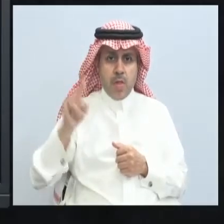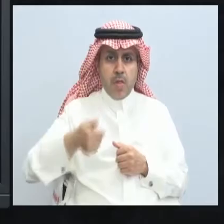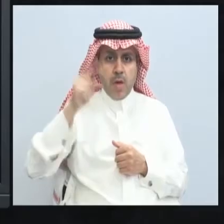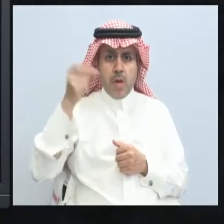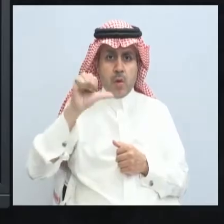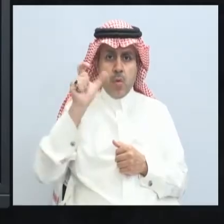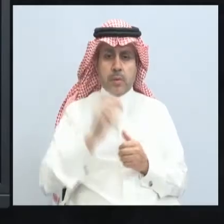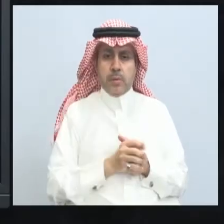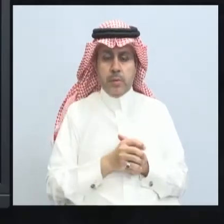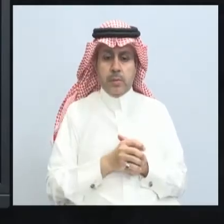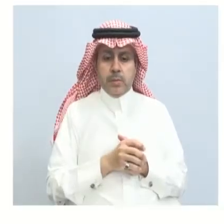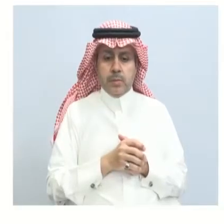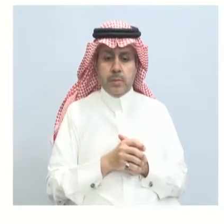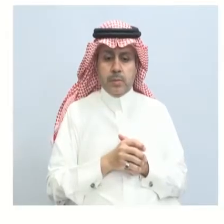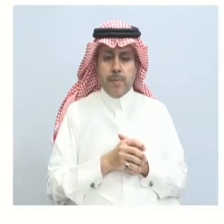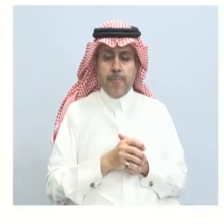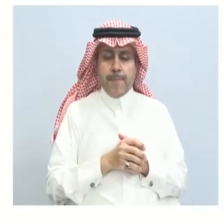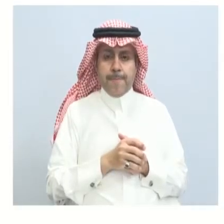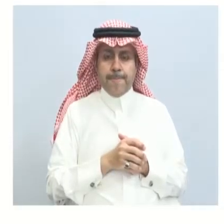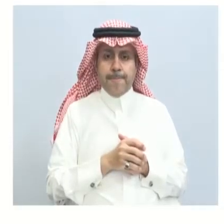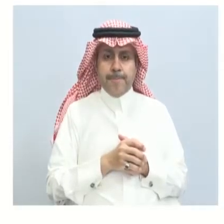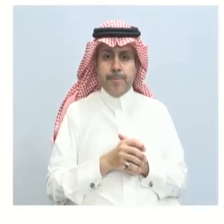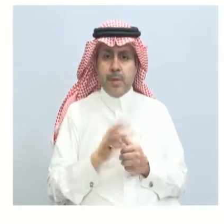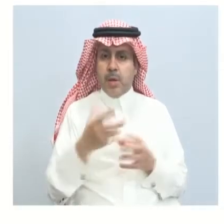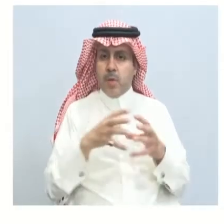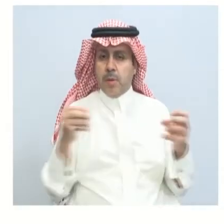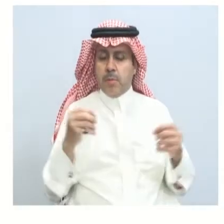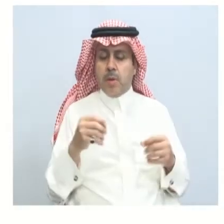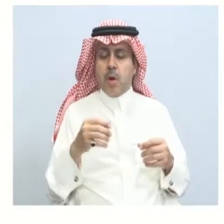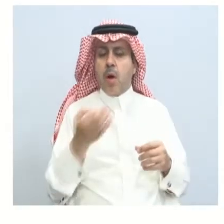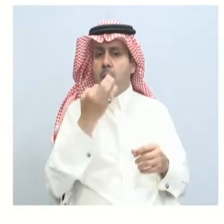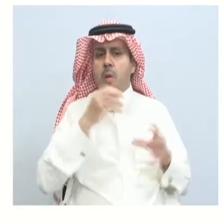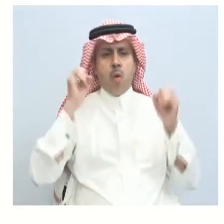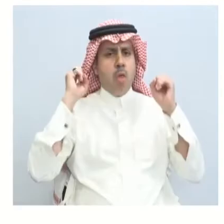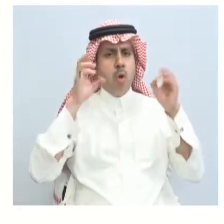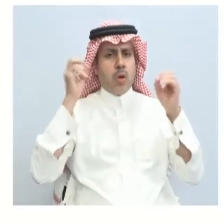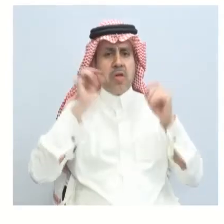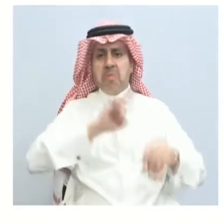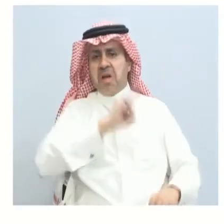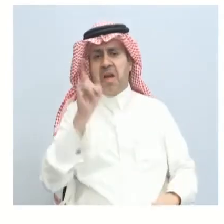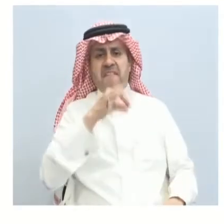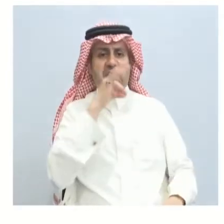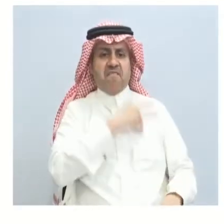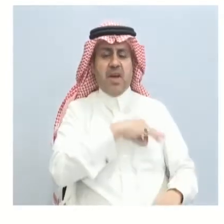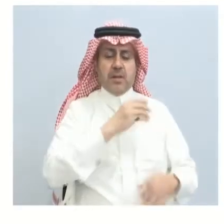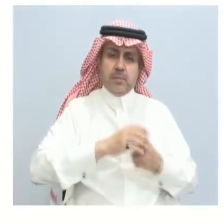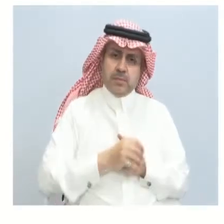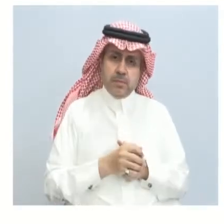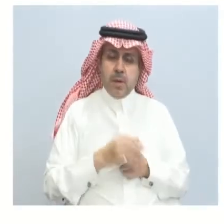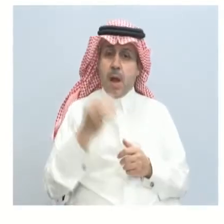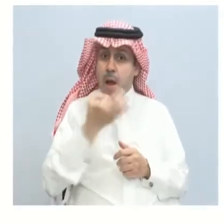الثرثارون احسنتم نقول الثرثار هو كثير الكلام بغير فائده الذي يكثر